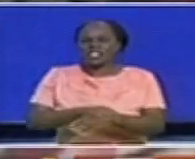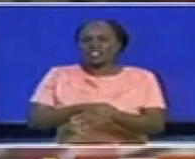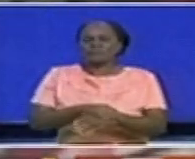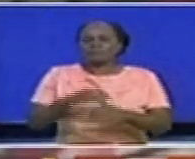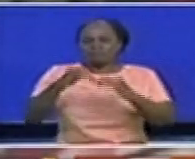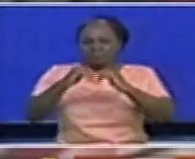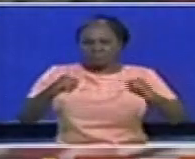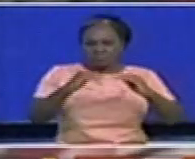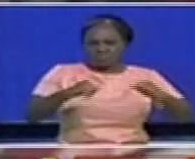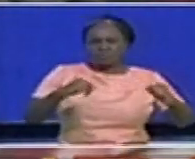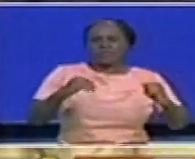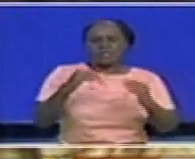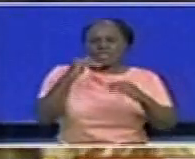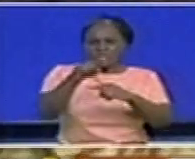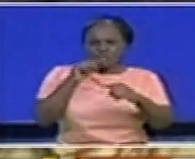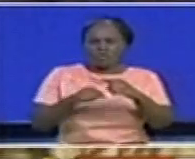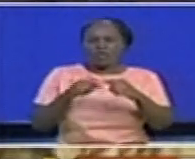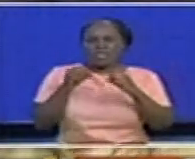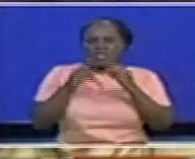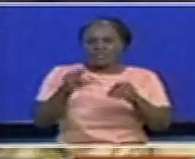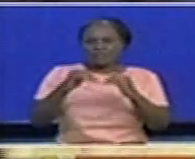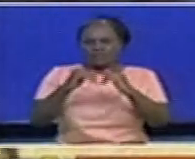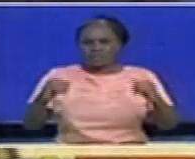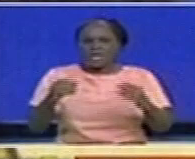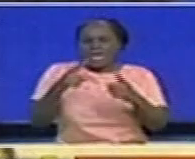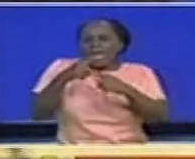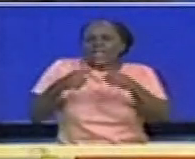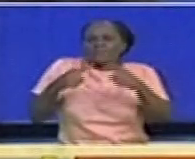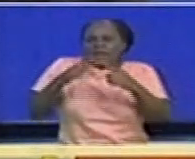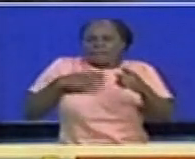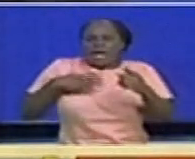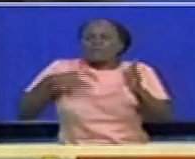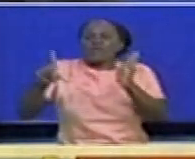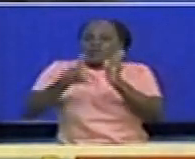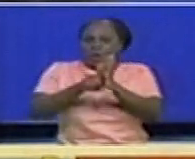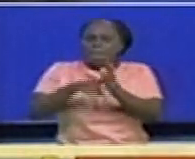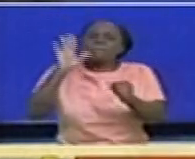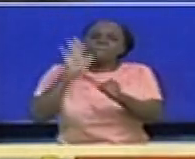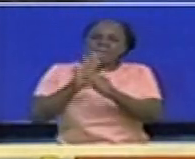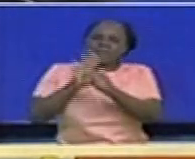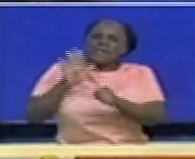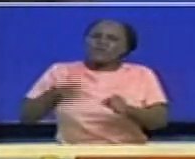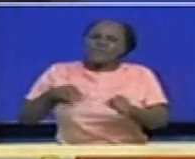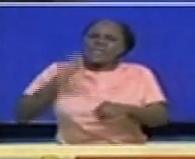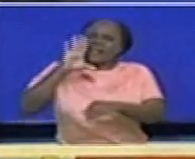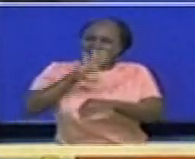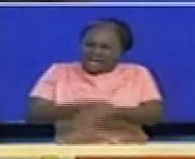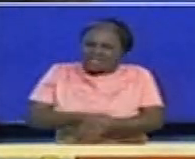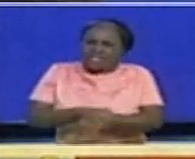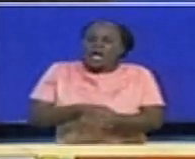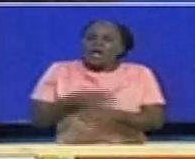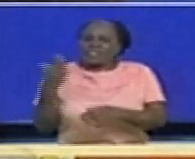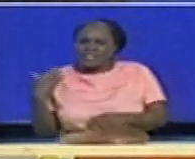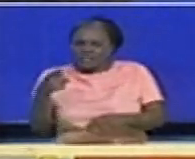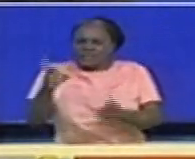kugawana mali iwapo wataachana. My experience in family law is a lot of women get property registered in the names